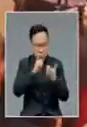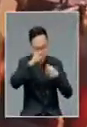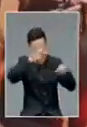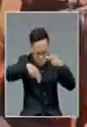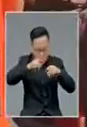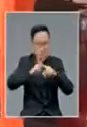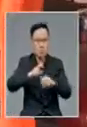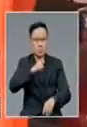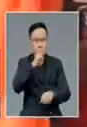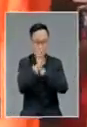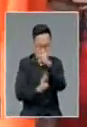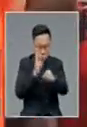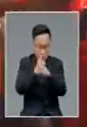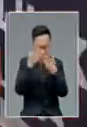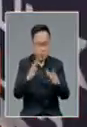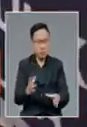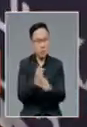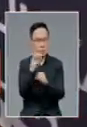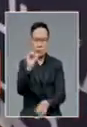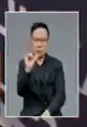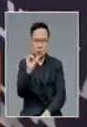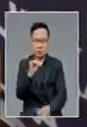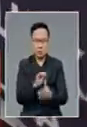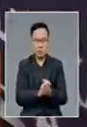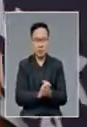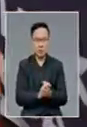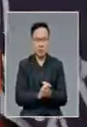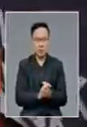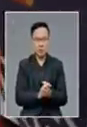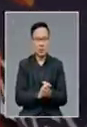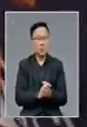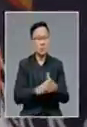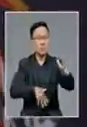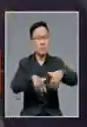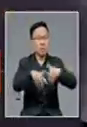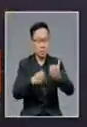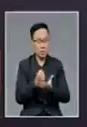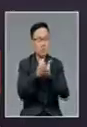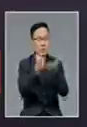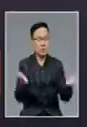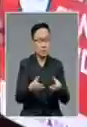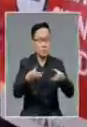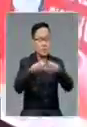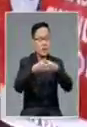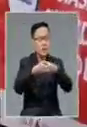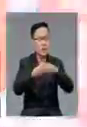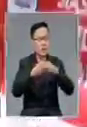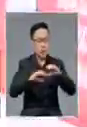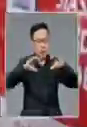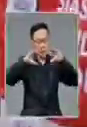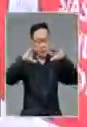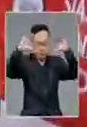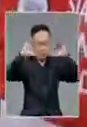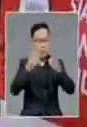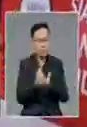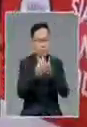า2ปีแล้วนะคะก็ยังไม่มีบทสรุปสักทีขณะที่แรงสนับสนุนที่มีต่อพรรคแนวร่วมแห่งชาติซึ่งเป็นพรรคพันธมิตรฝ่าย